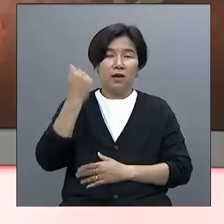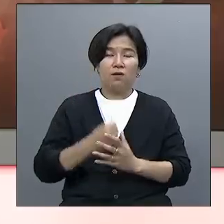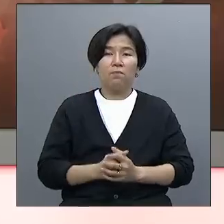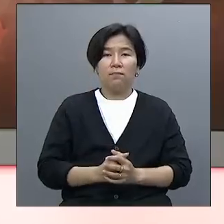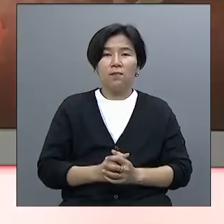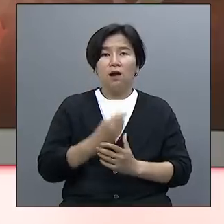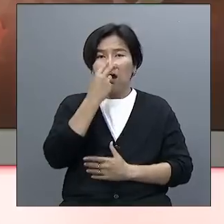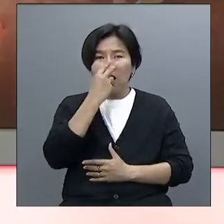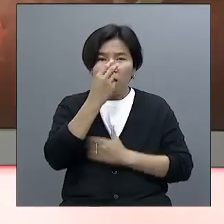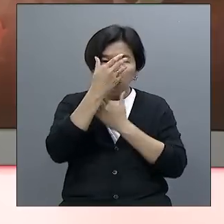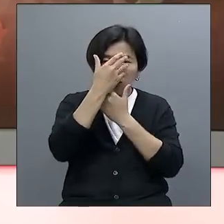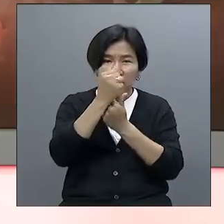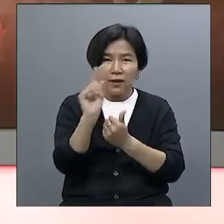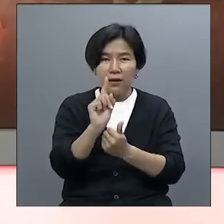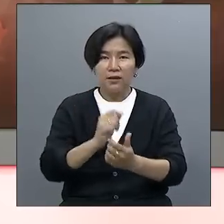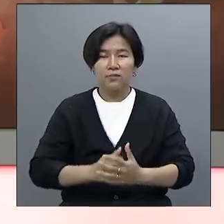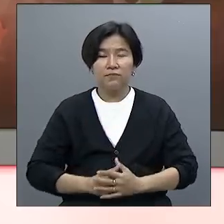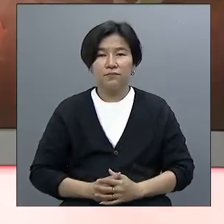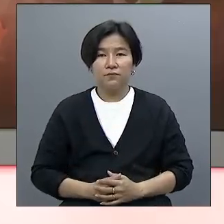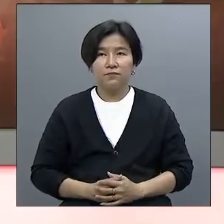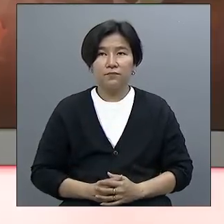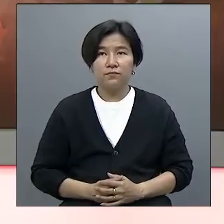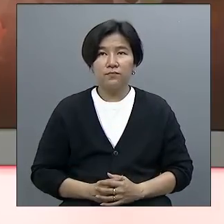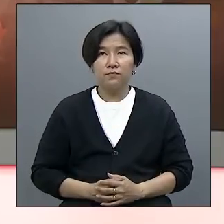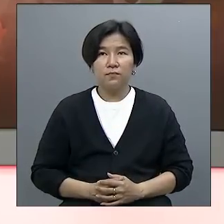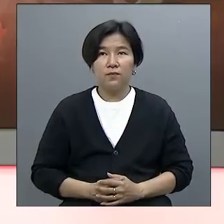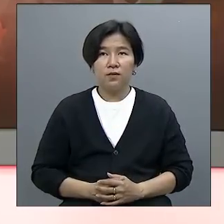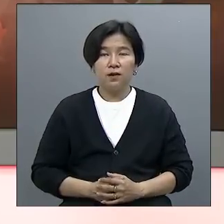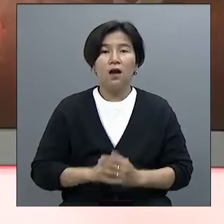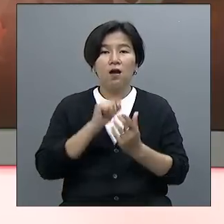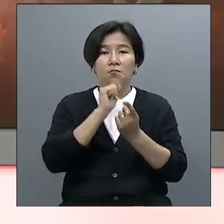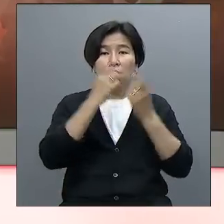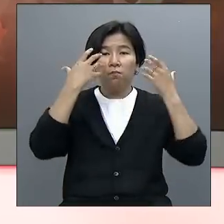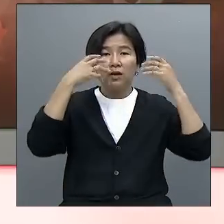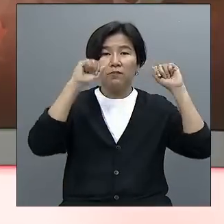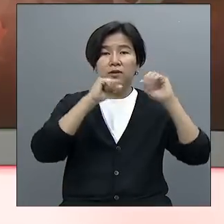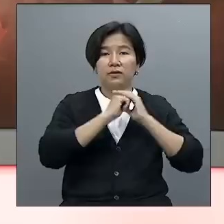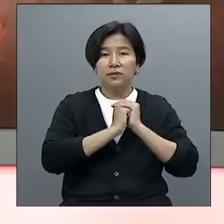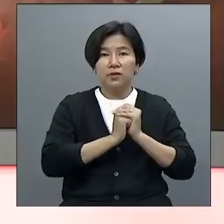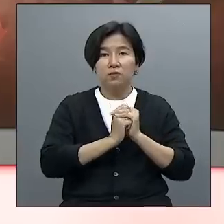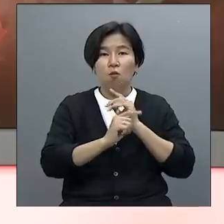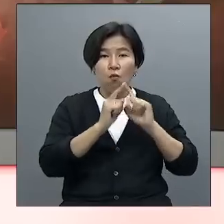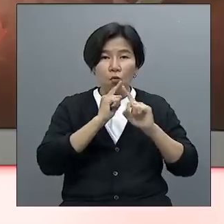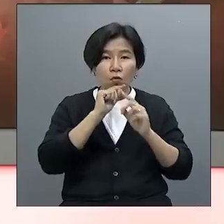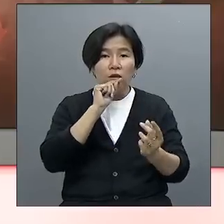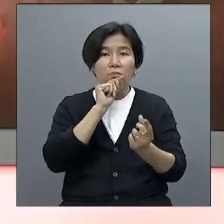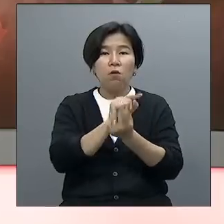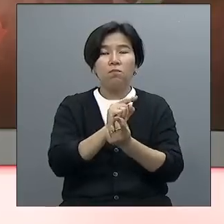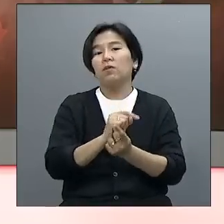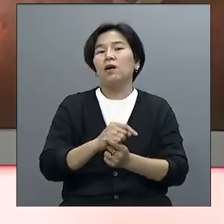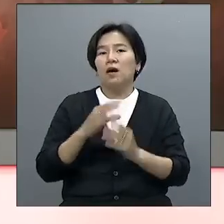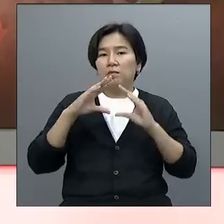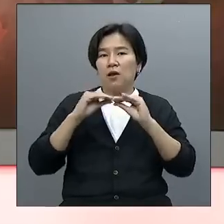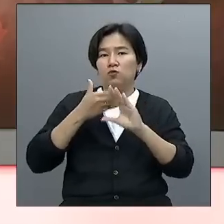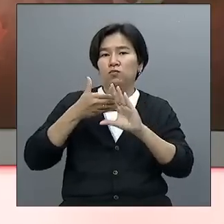ความสนใจได้มากที่สุดนะคุณผู้ชมหนีไม่พ้นการเข้าพบกับสีจิ้นผิงค่ะซึ่งมีการเปิดเผยก่อนเริ่มการประชุมเพียงแค่